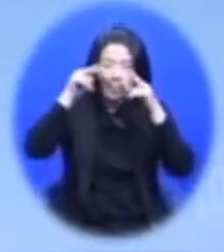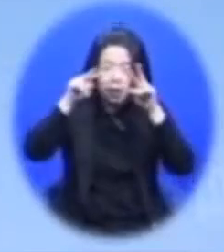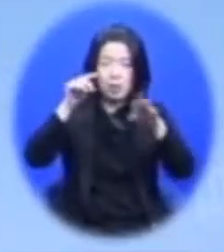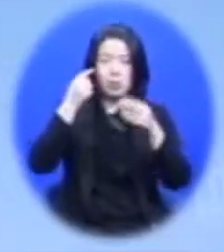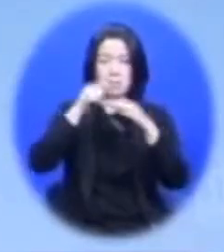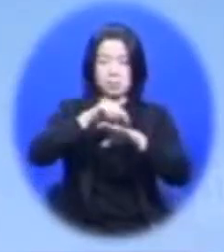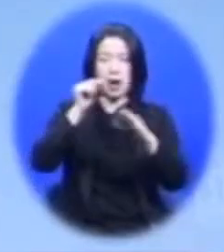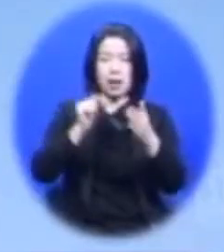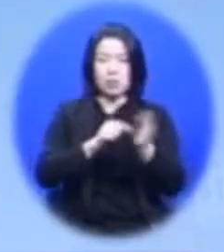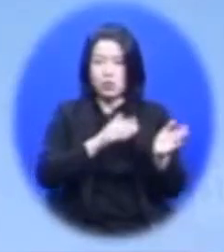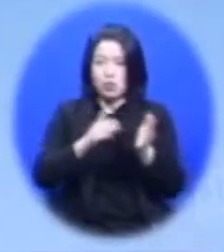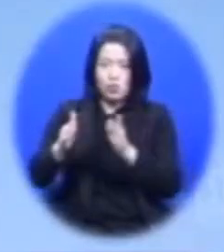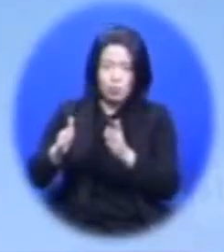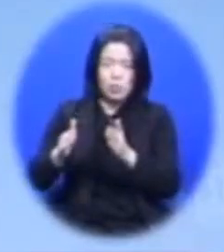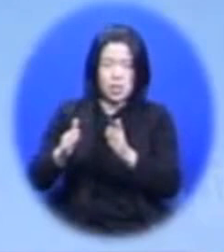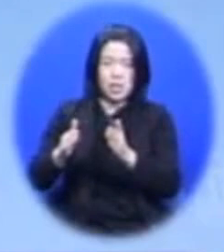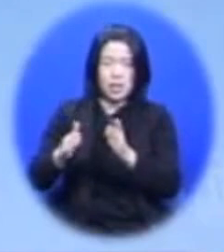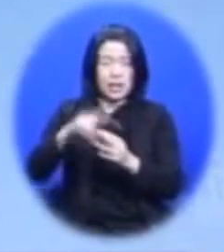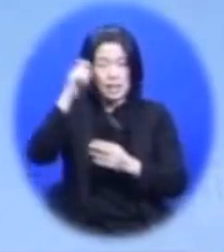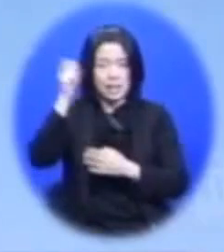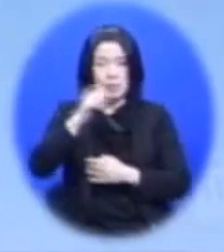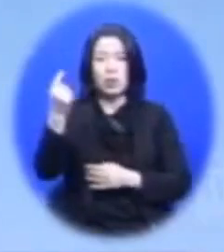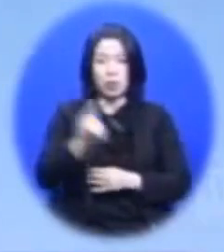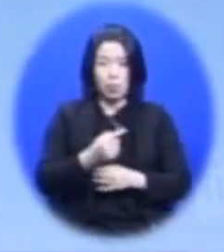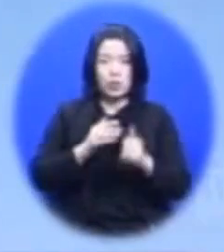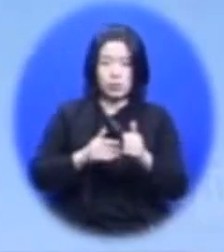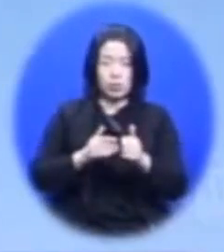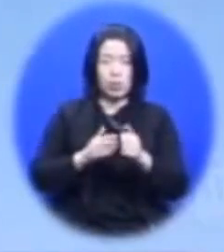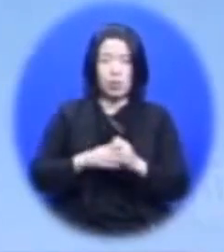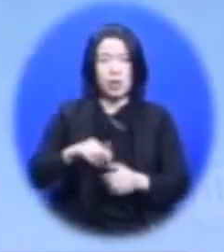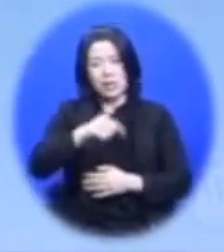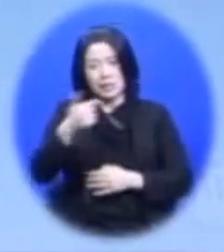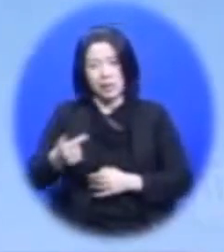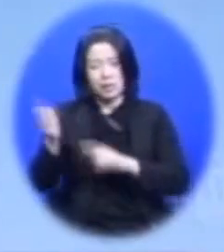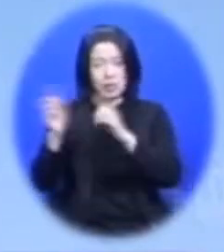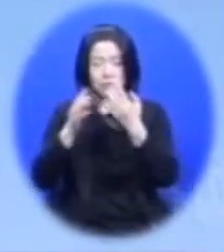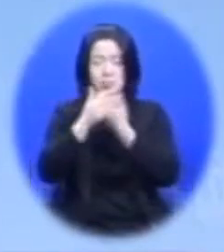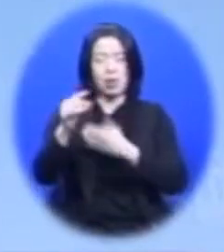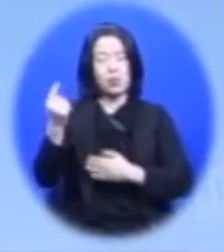마음으로 준비되어 새벽에 오시고 저녁 집회에 오세요.